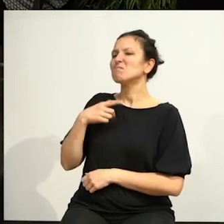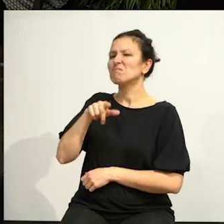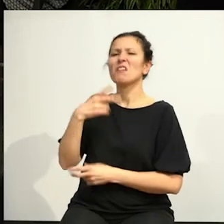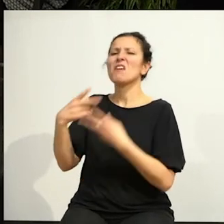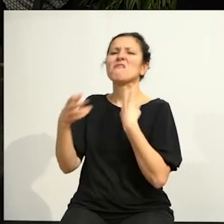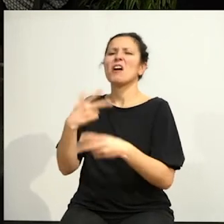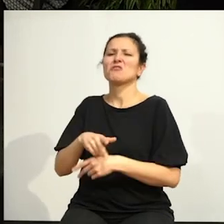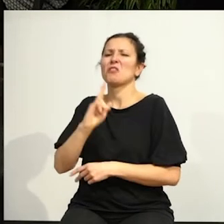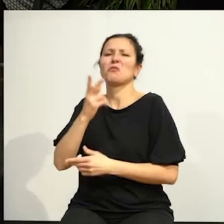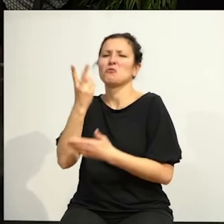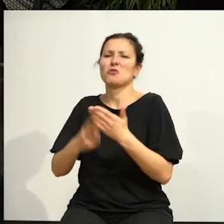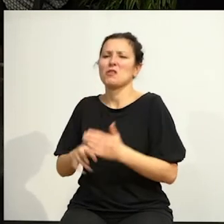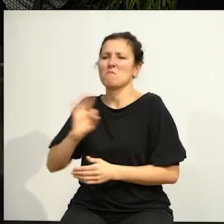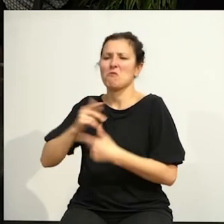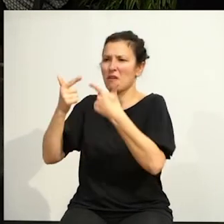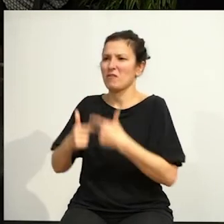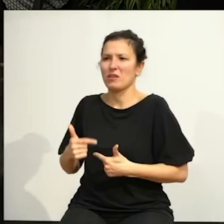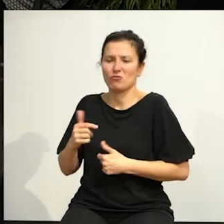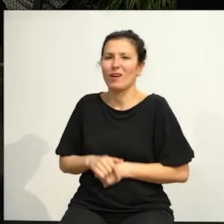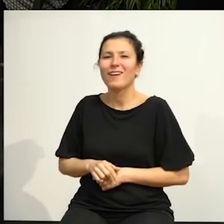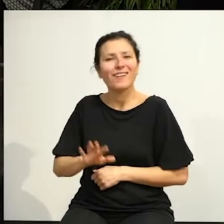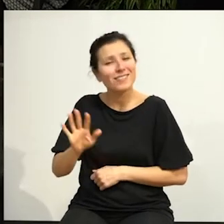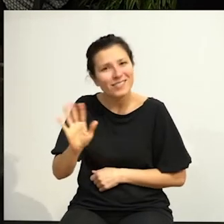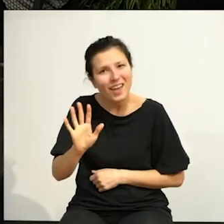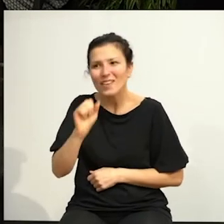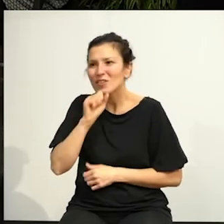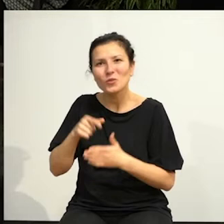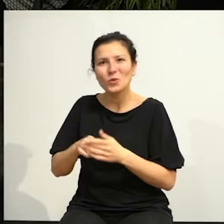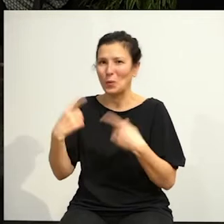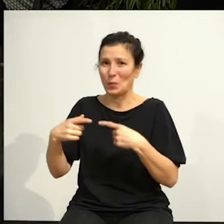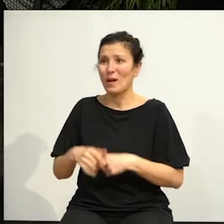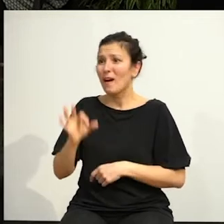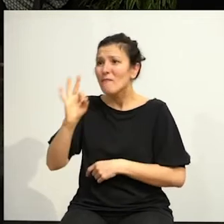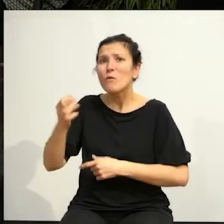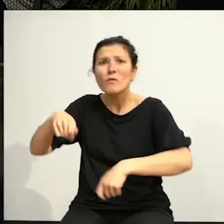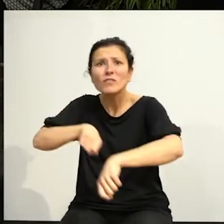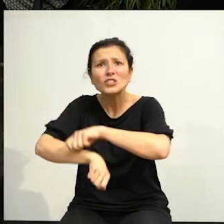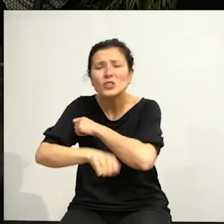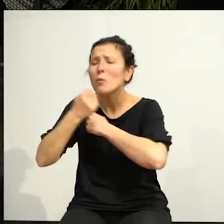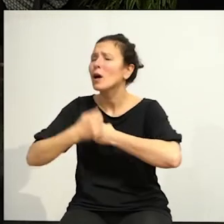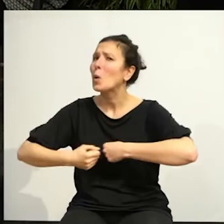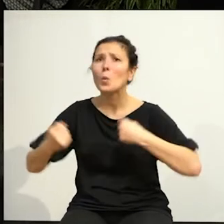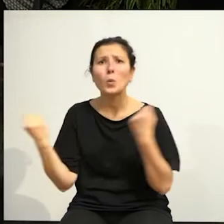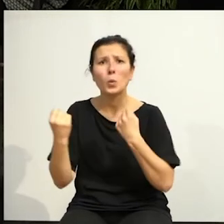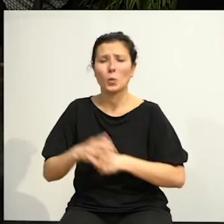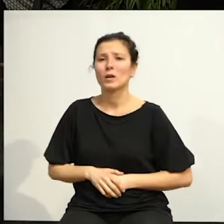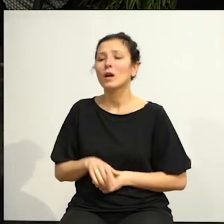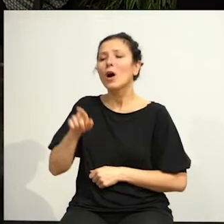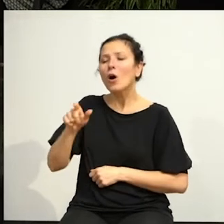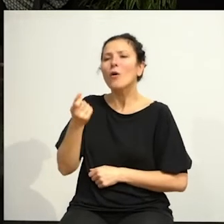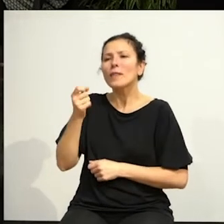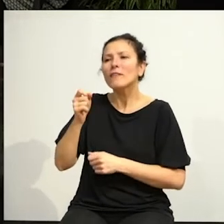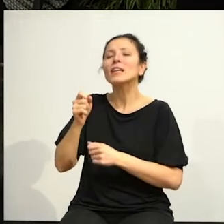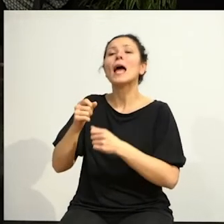czyta. Nie, nie, nigdy tak nie było. I te jego wysiłki są naprawdę heroiczne. Odchodzi na moment od poezji,